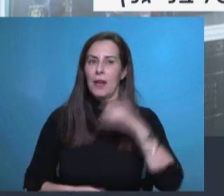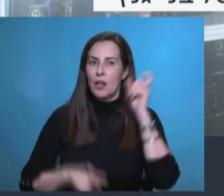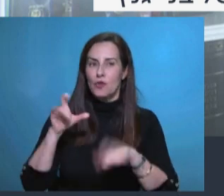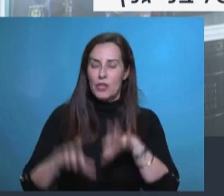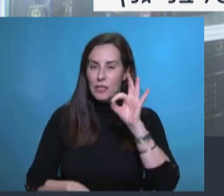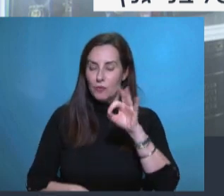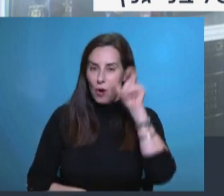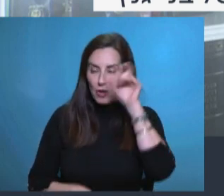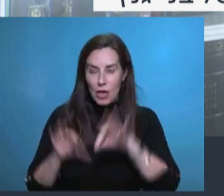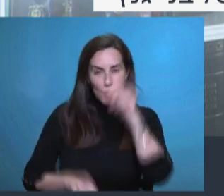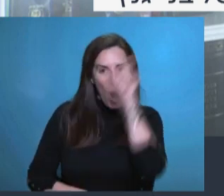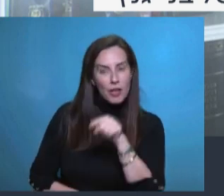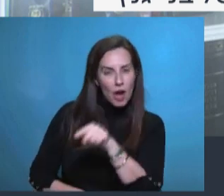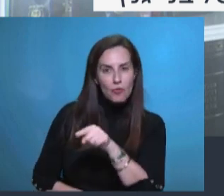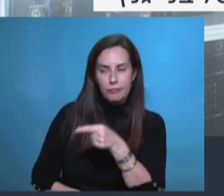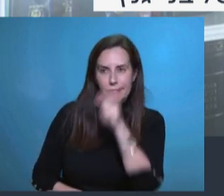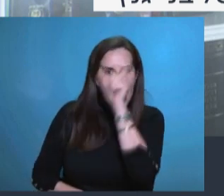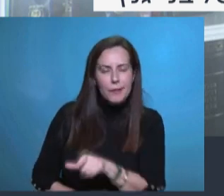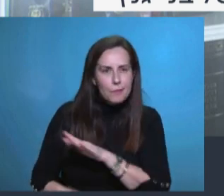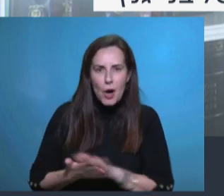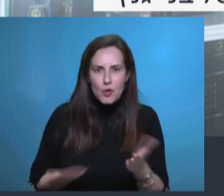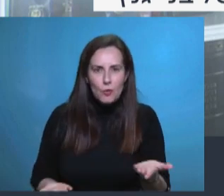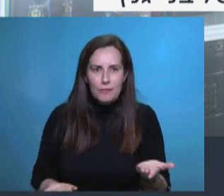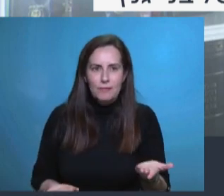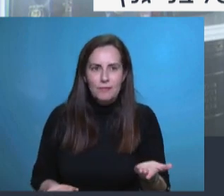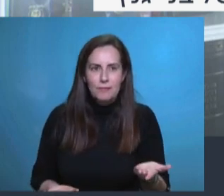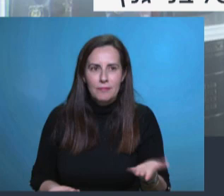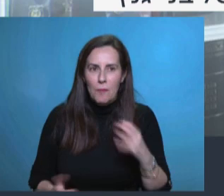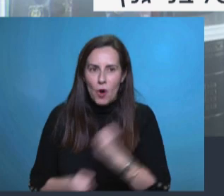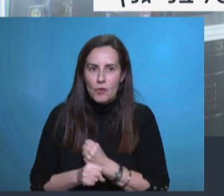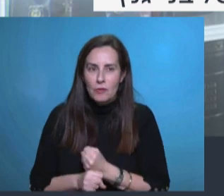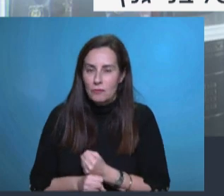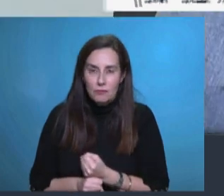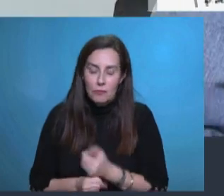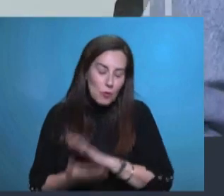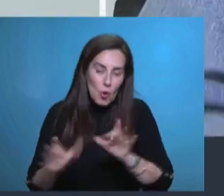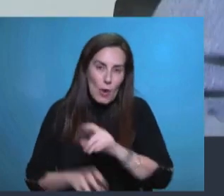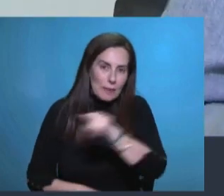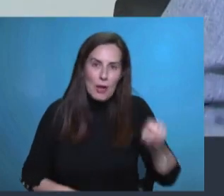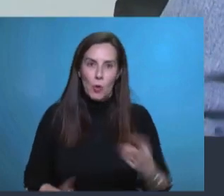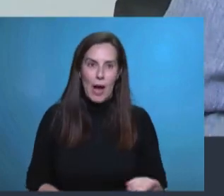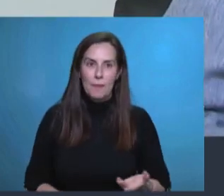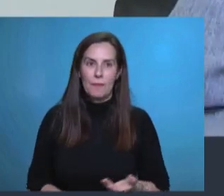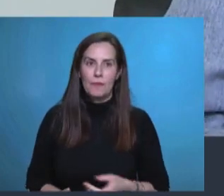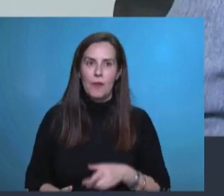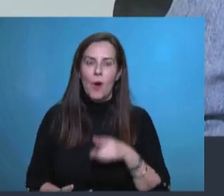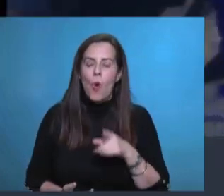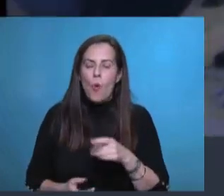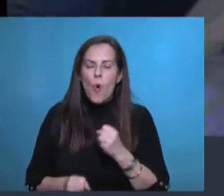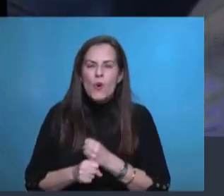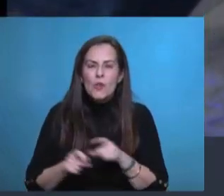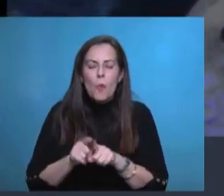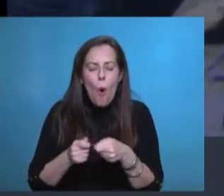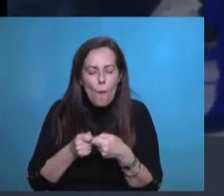עבור אדם שהוא פשוט, מה שהוא עשה הכי הרבה זה פשוט לא לעצבן אותם. הוא מותח את זה עד לרגעים